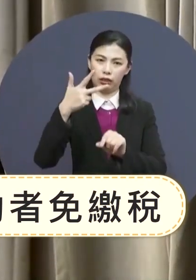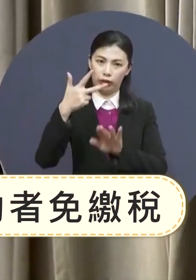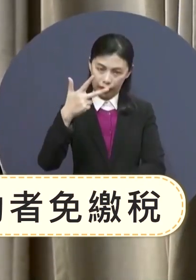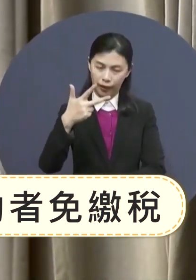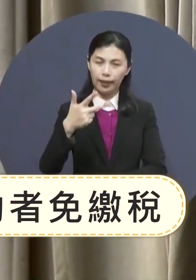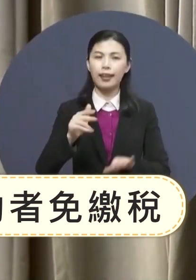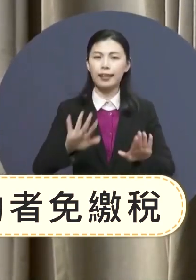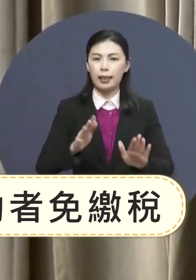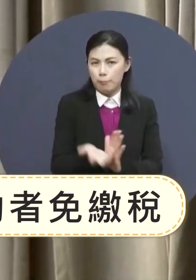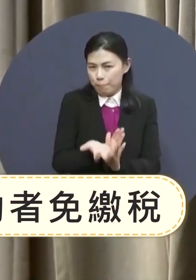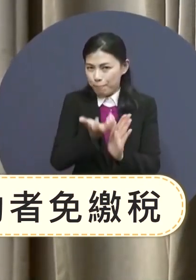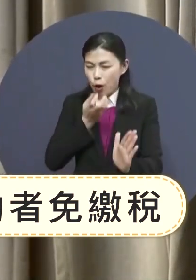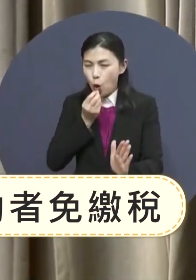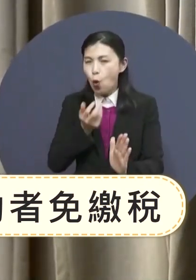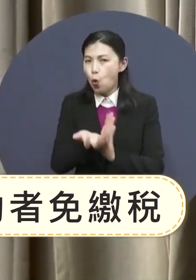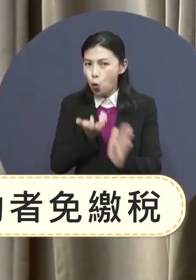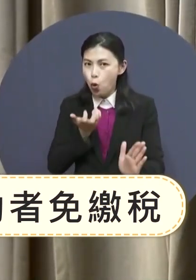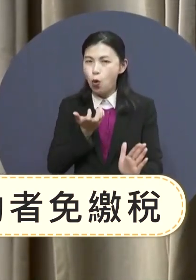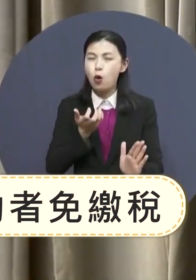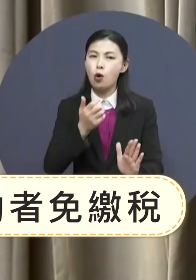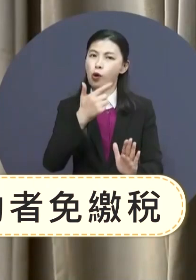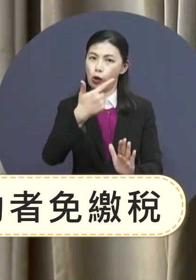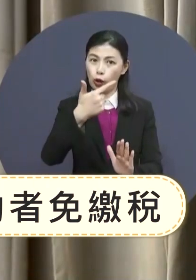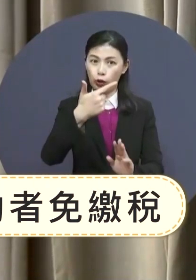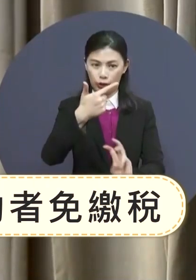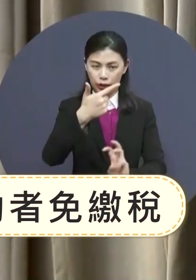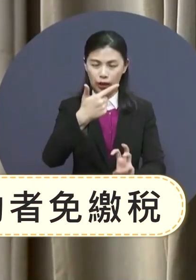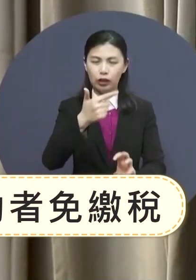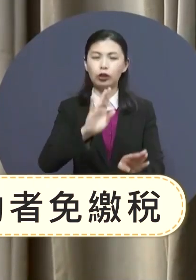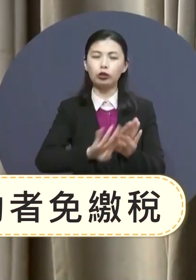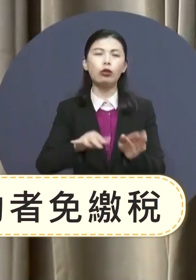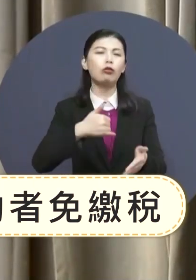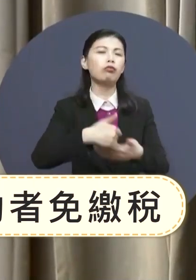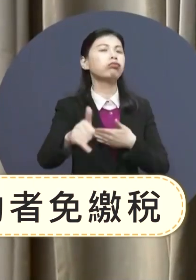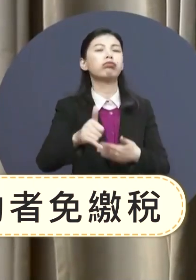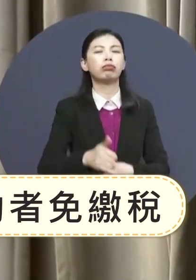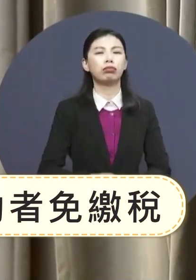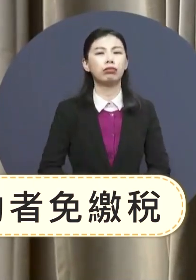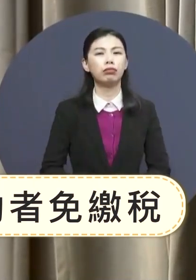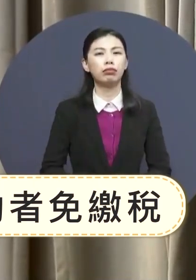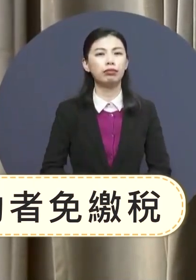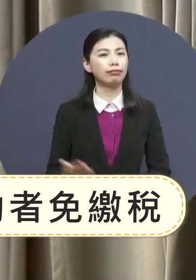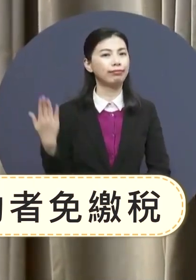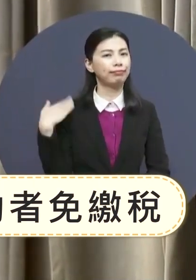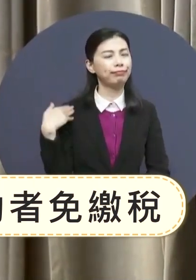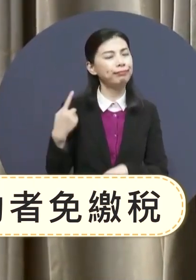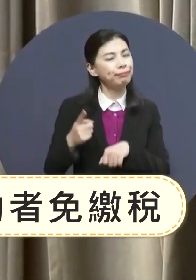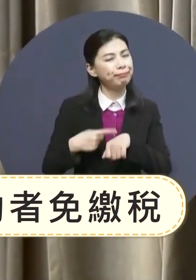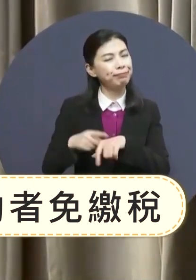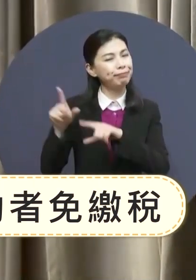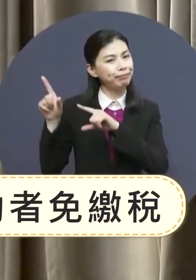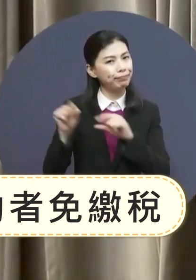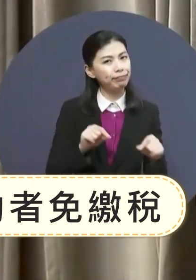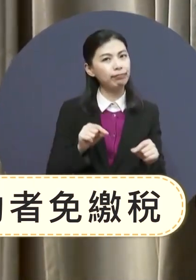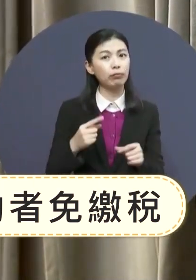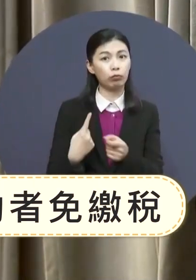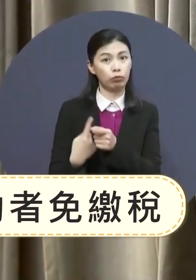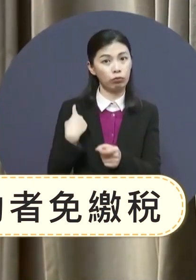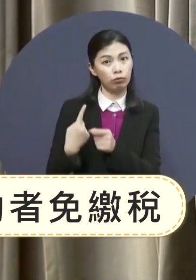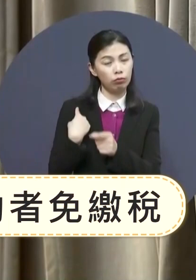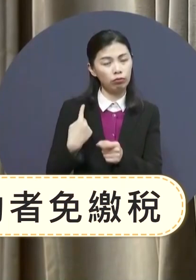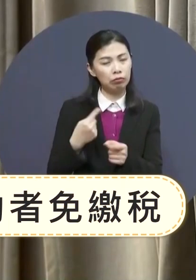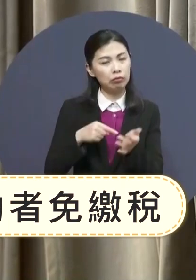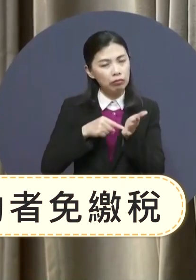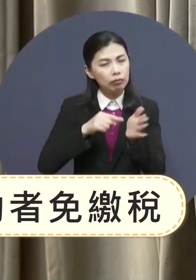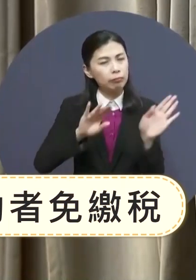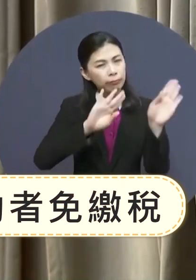年我们会提早1个月，就6月30号来退税。那依照以往的经验，就是去年度我们申报的经验